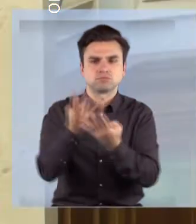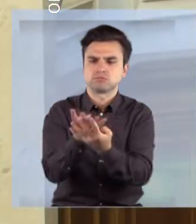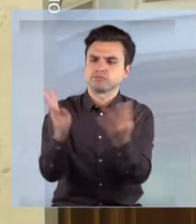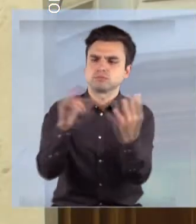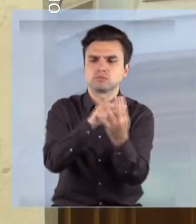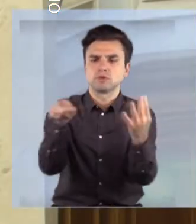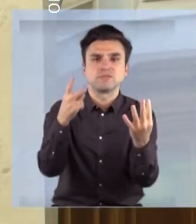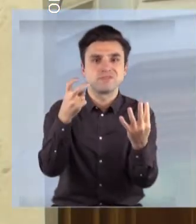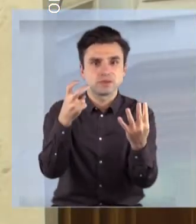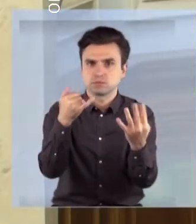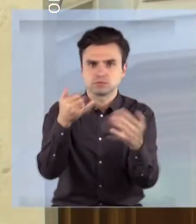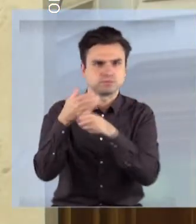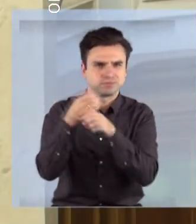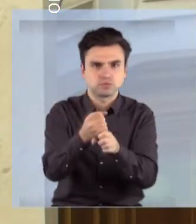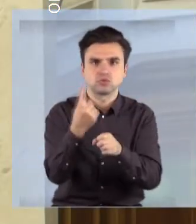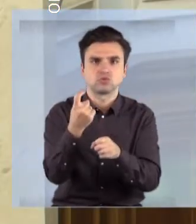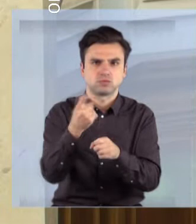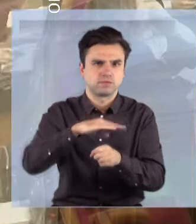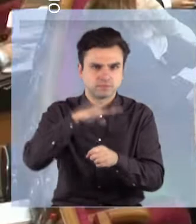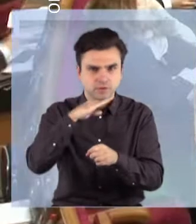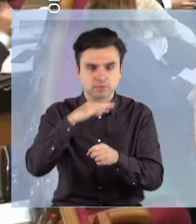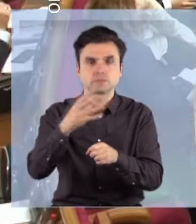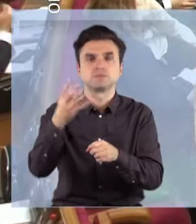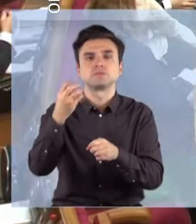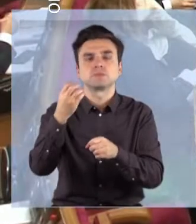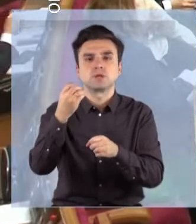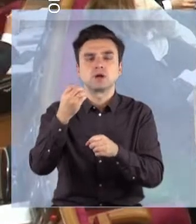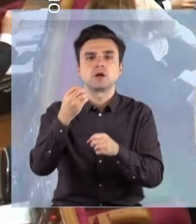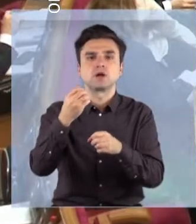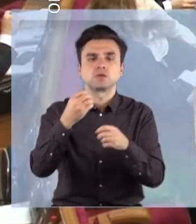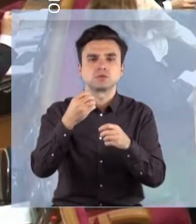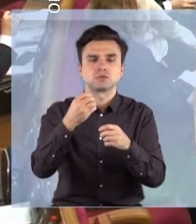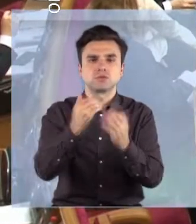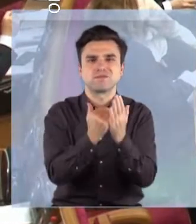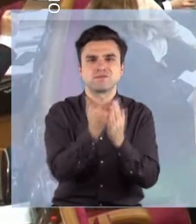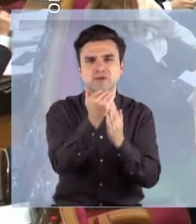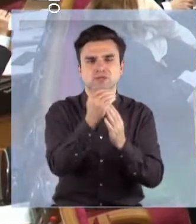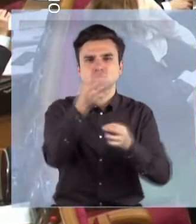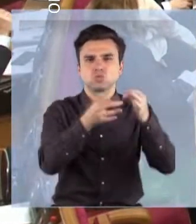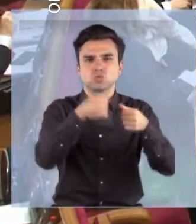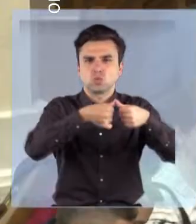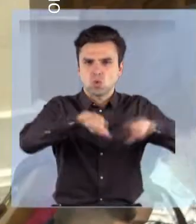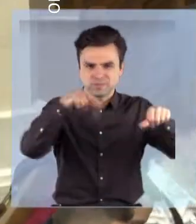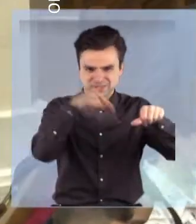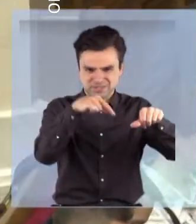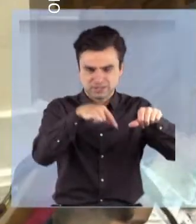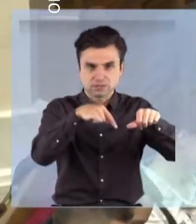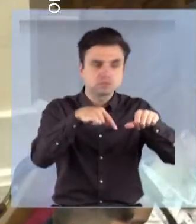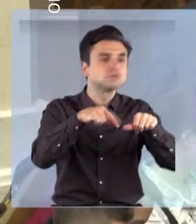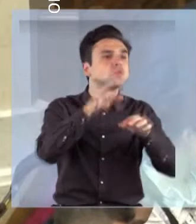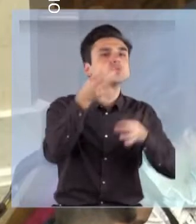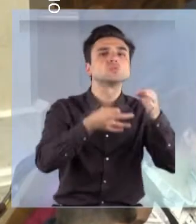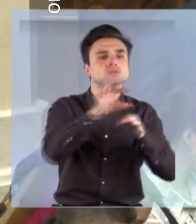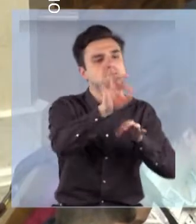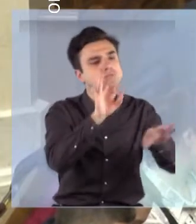повинен скоротити кількість складу Верховного суду з 200 до сотні. Крім цього, в документі зазначено перезавантаження